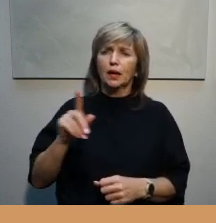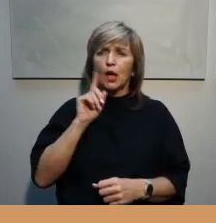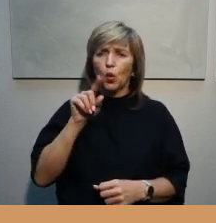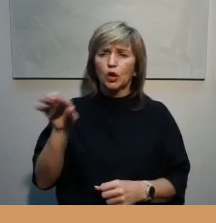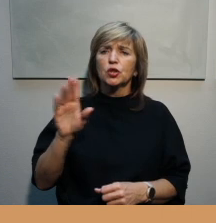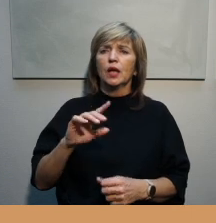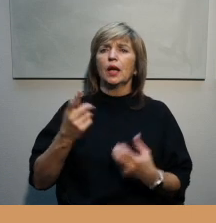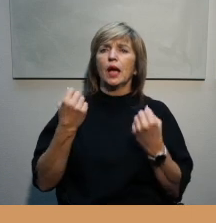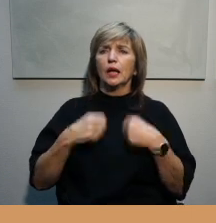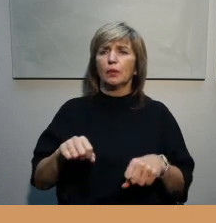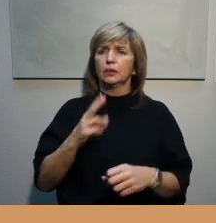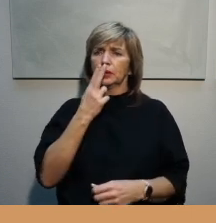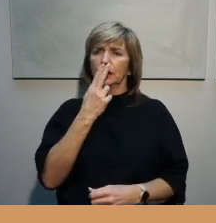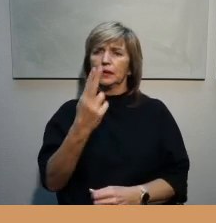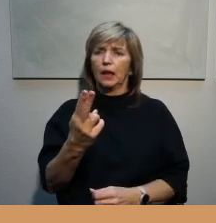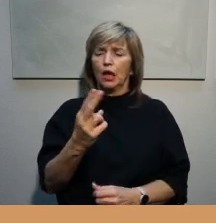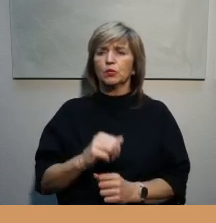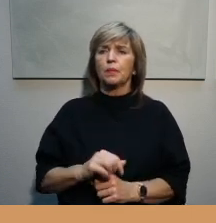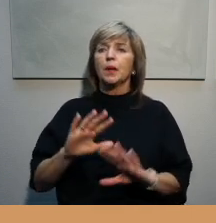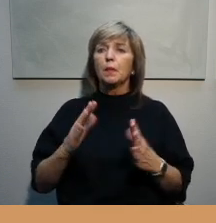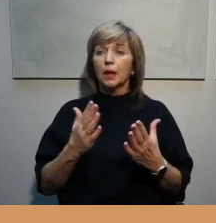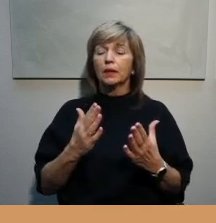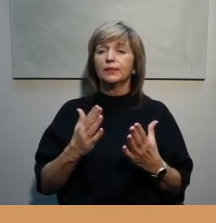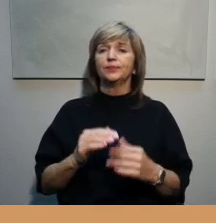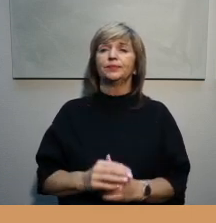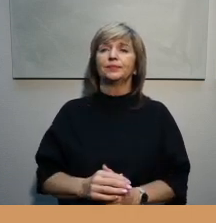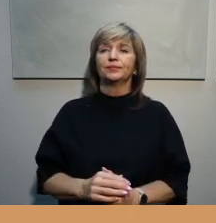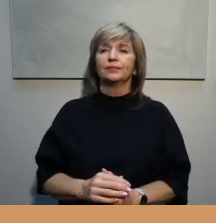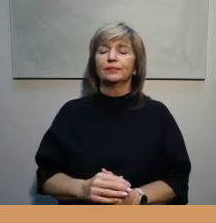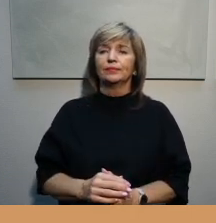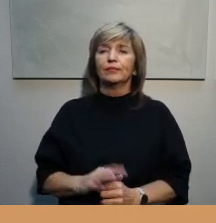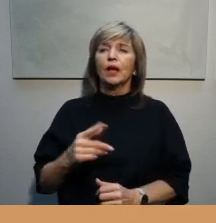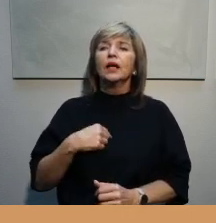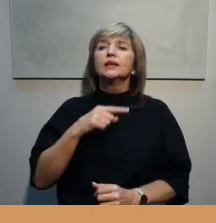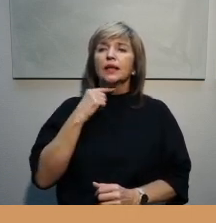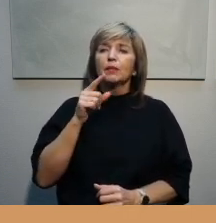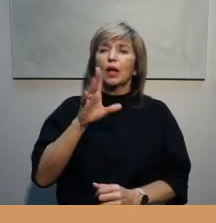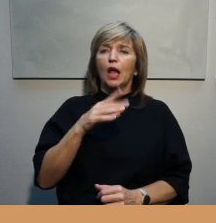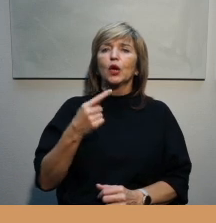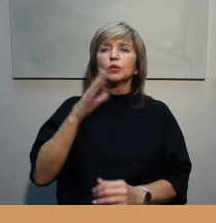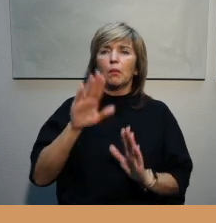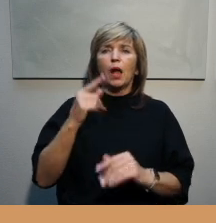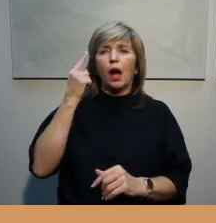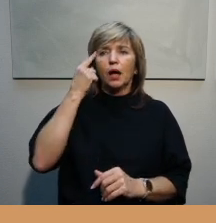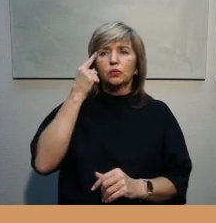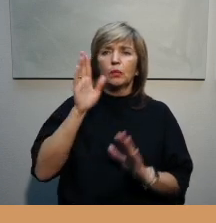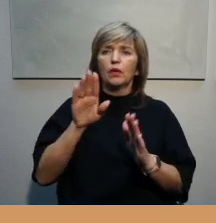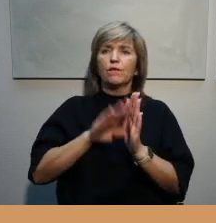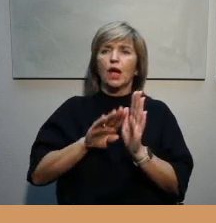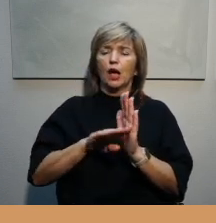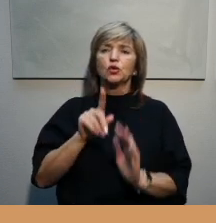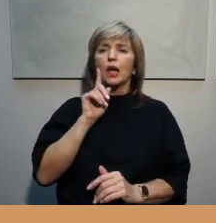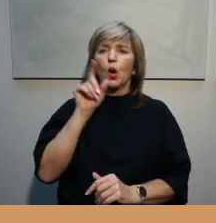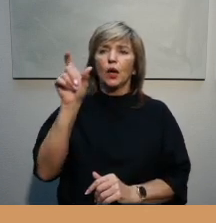ir rehabilitējošs skatījums. Bet es gribu, lai jūs paturat prātā arī to vienkāršo